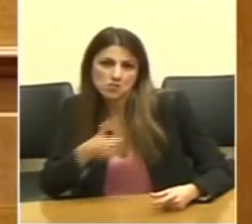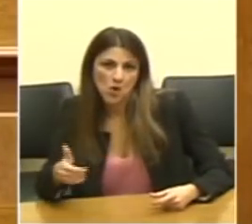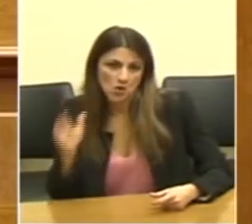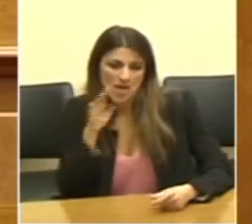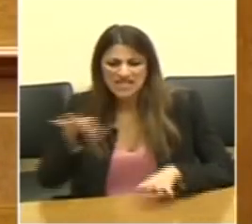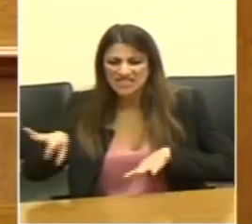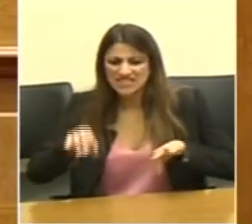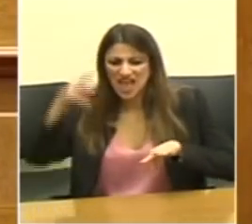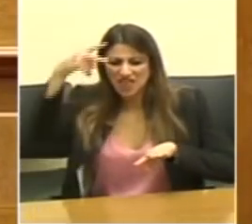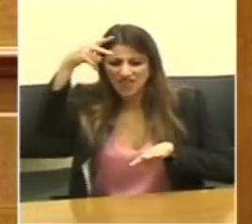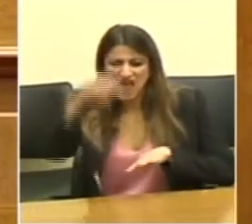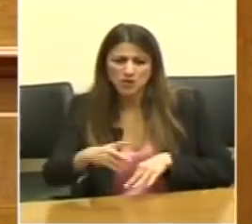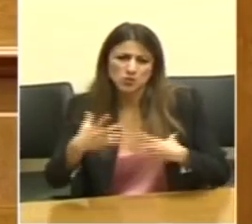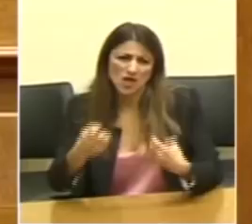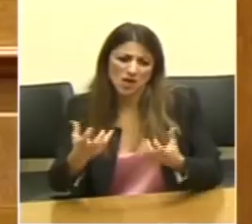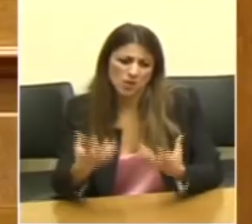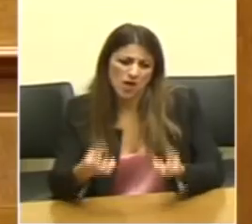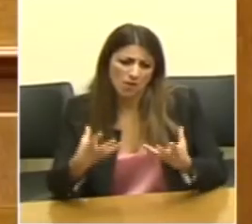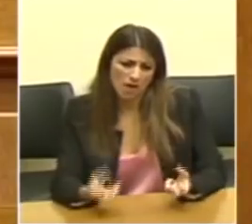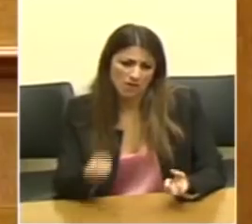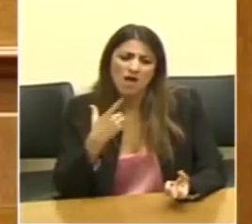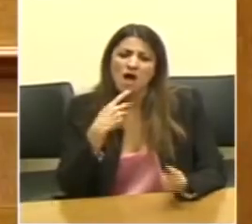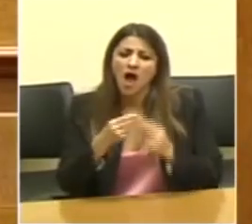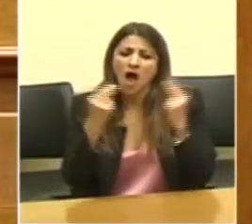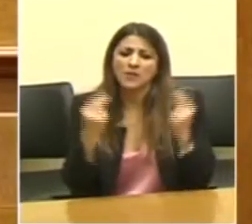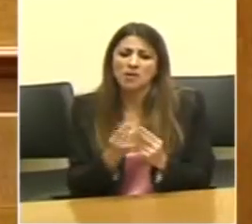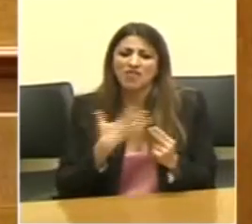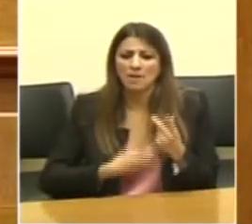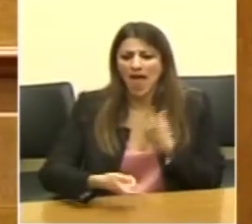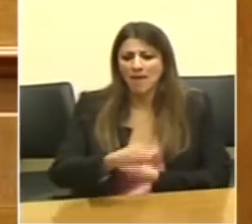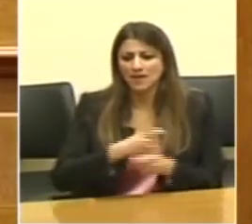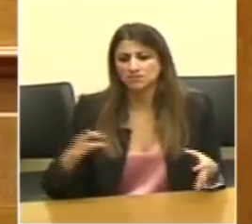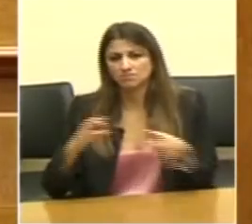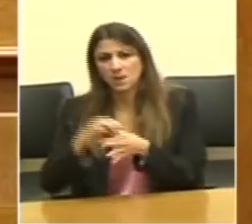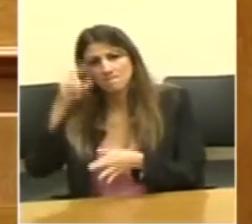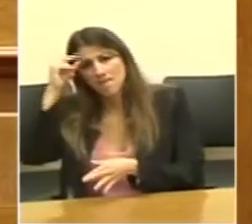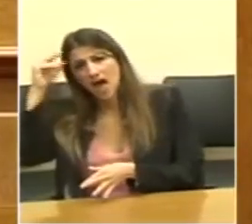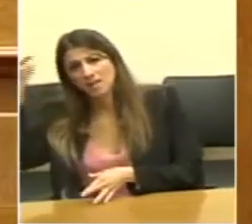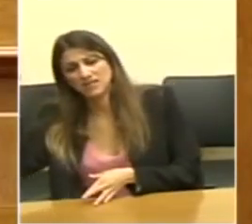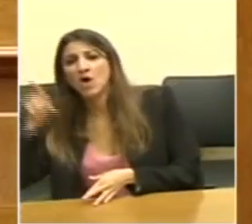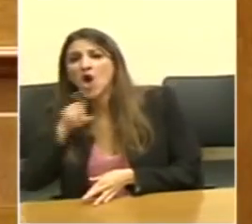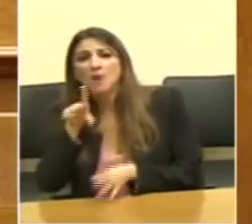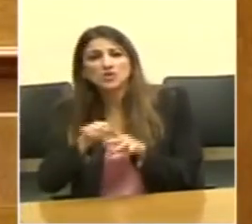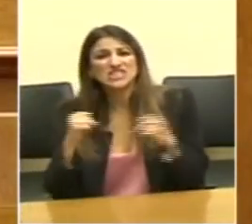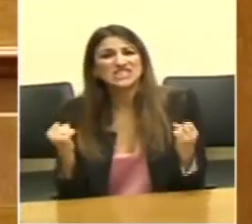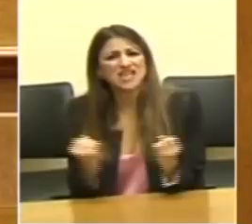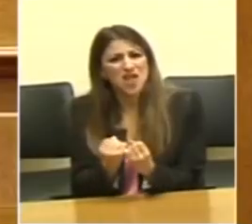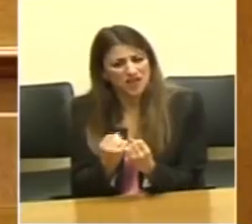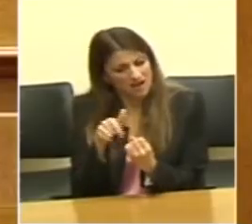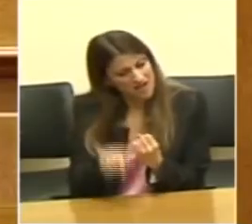τα οποία βεβαίως βρήκαν έκφραση και στα πρόσφατα περιφερειακά αναπτυξιακά συνέδρια, όπου